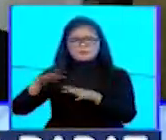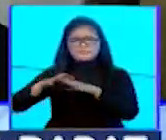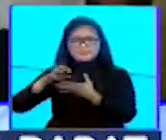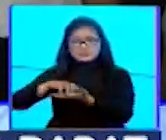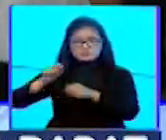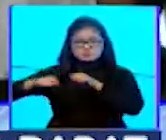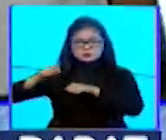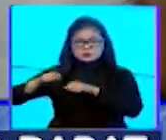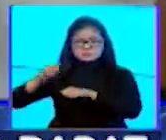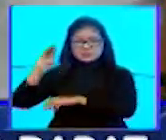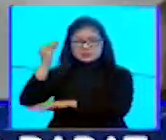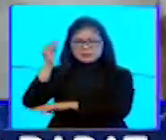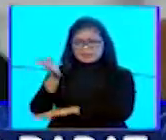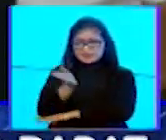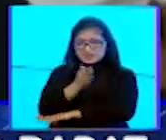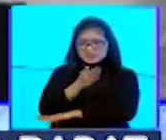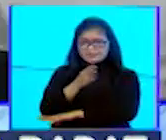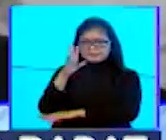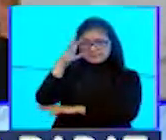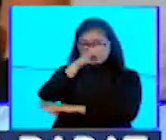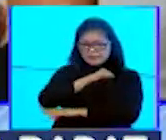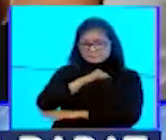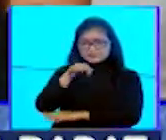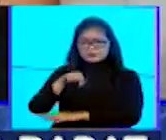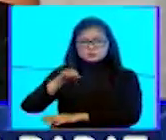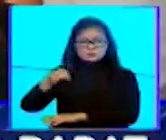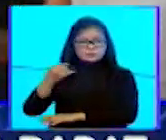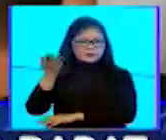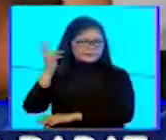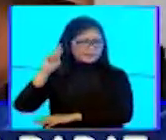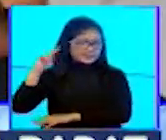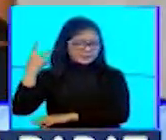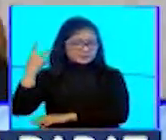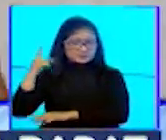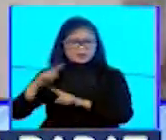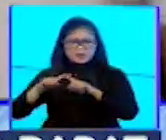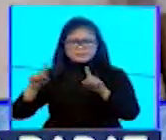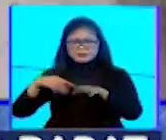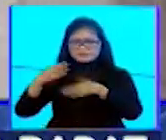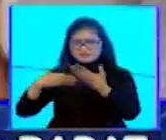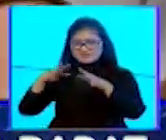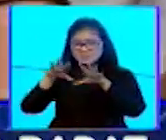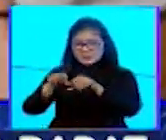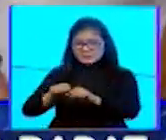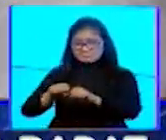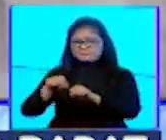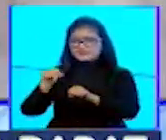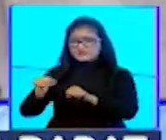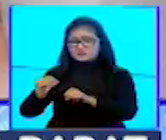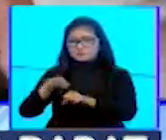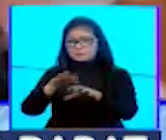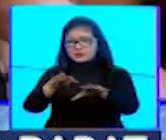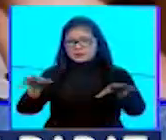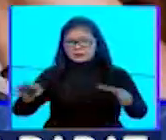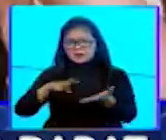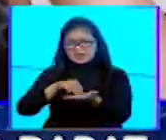Barat, Jumat 11 Juni 2021 lalu. Namun dari penangkapan tersebut tidak hanya barang bukti berupa ganja saja